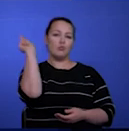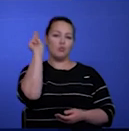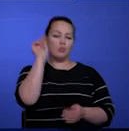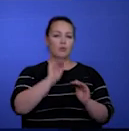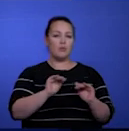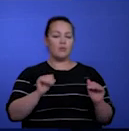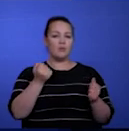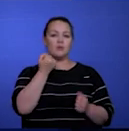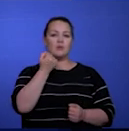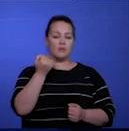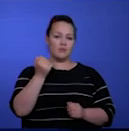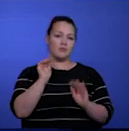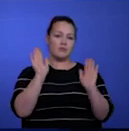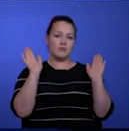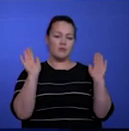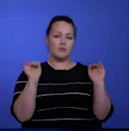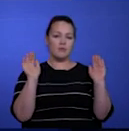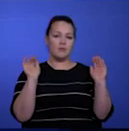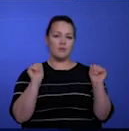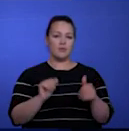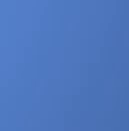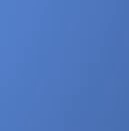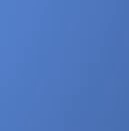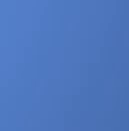спасибо до свидания